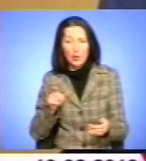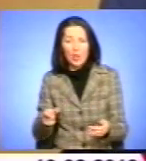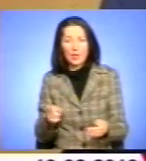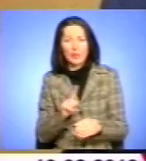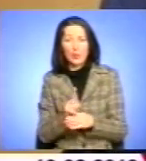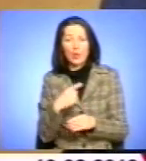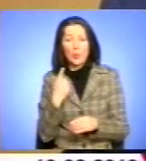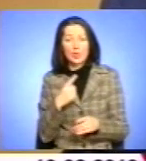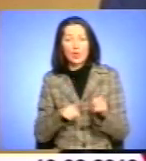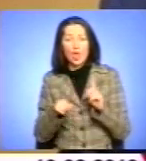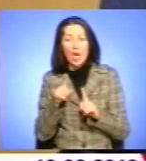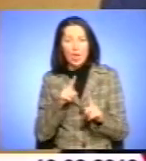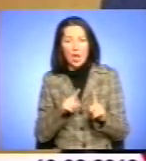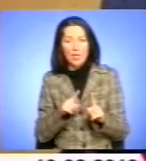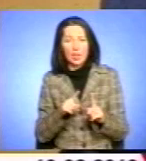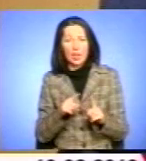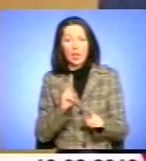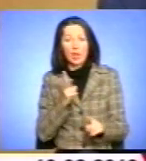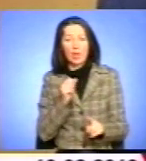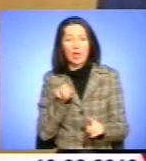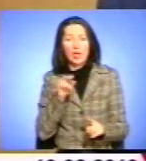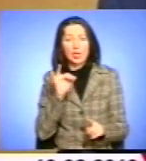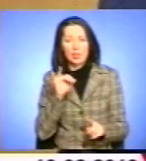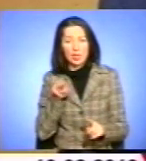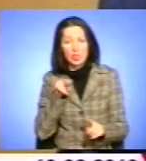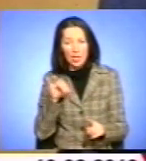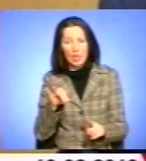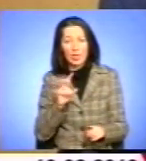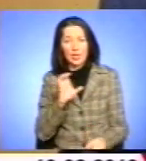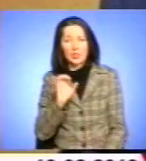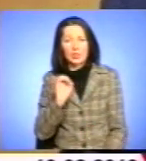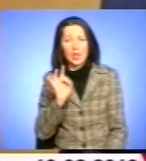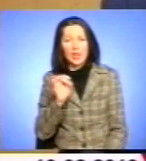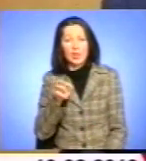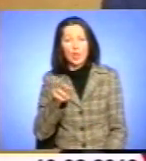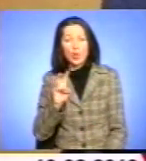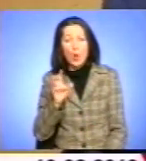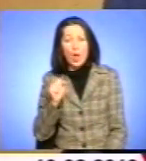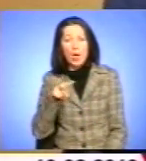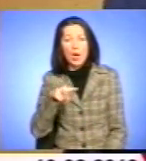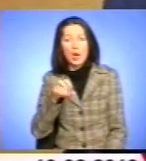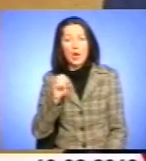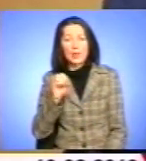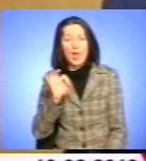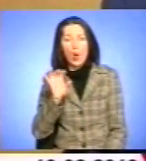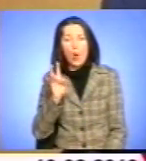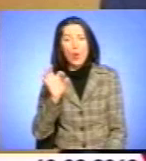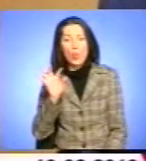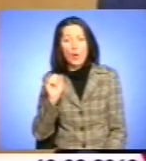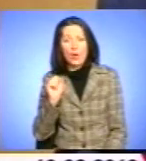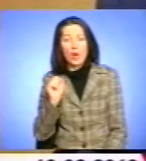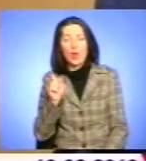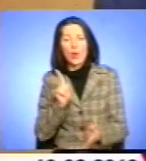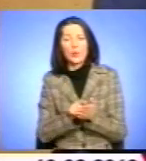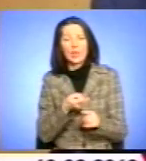Тернопільської обласної ради Кайде, Серетюка, Леонова, повноваження яких припинено